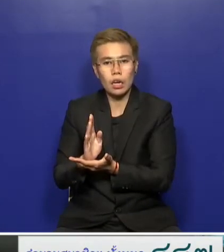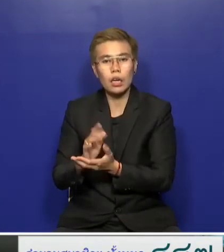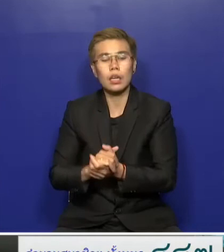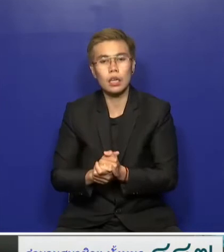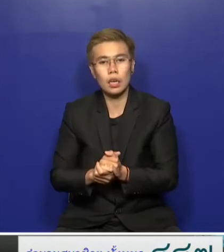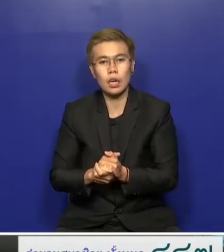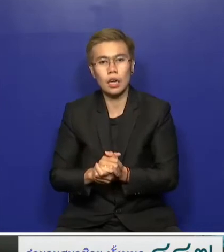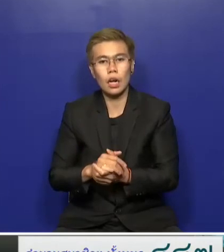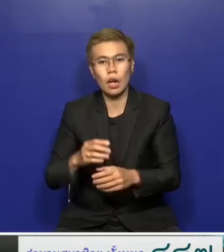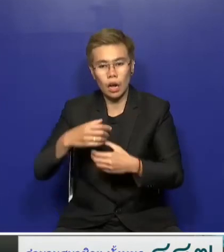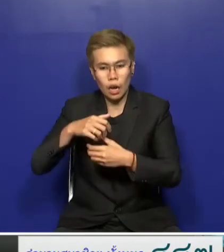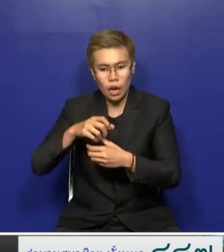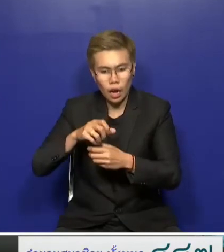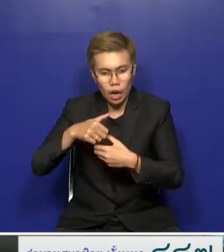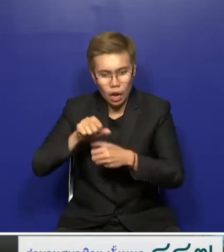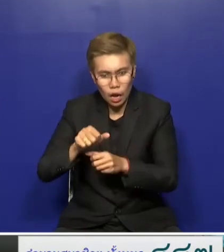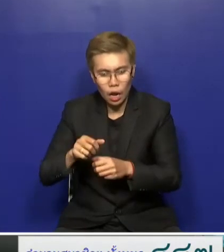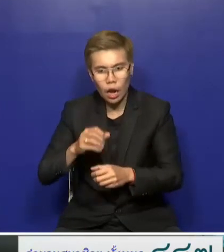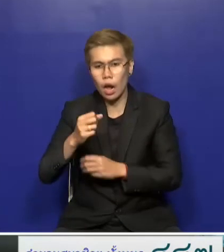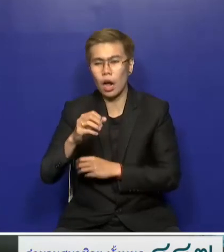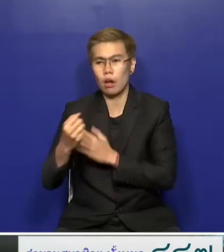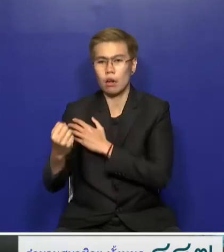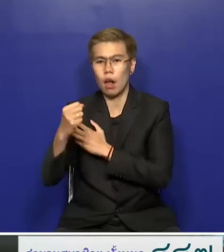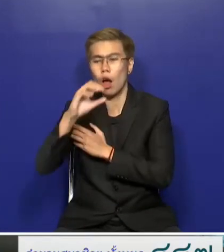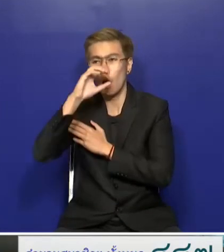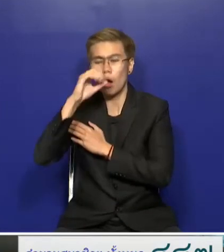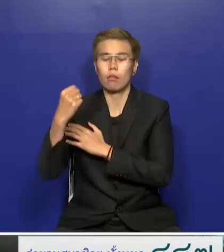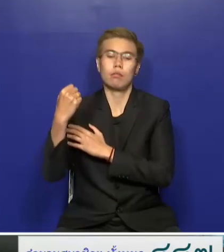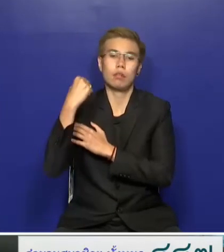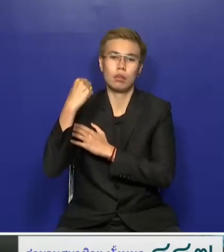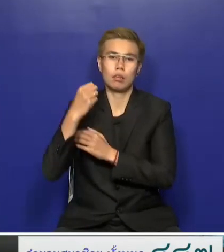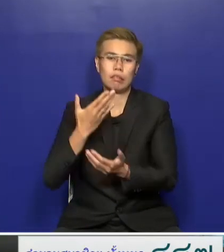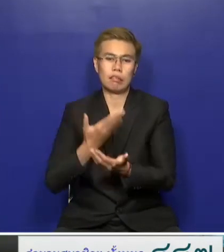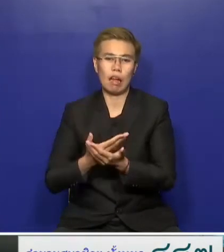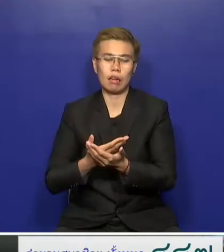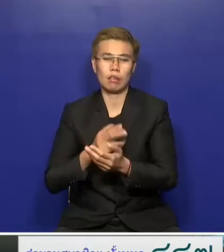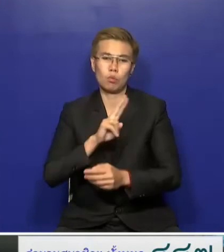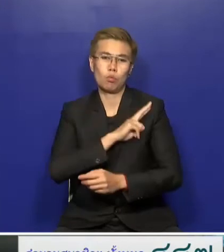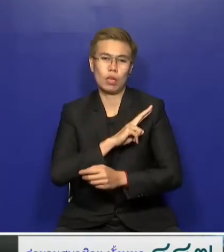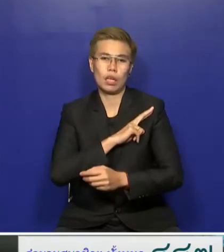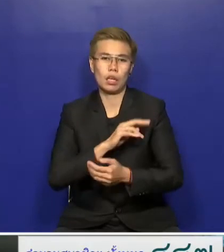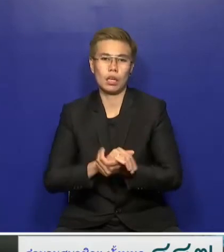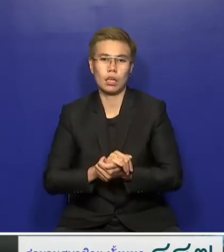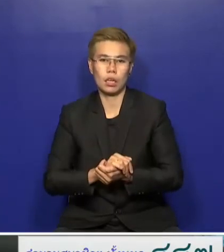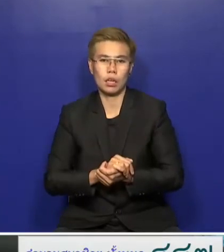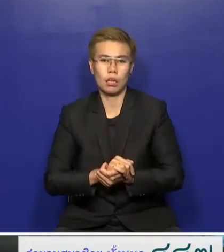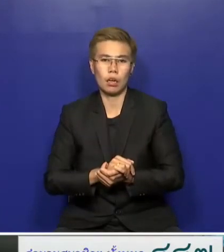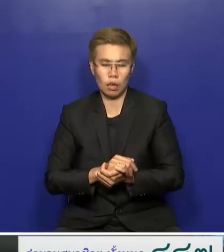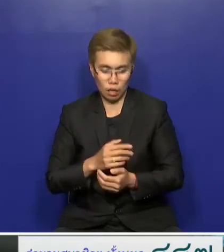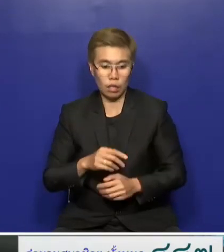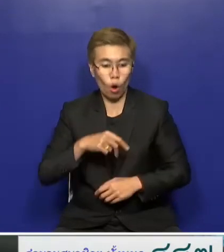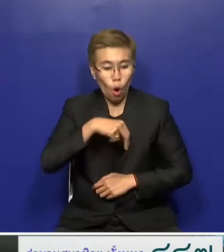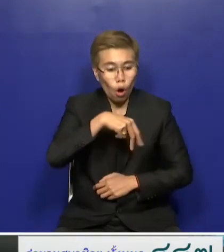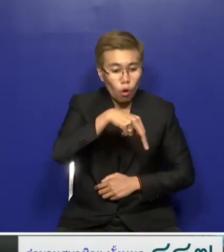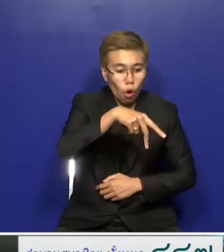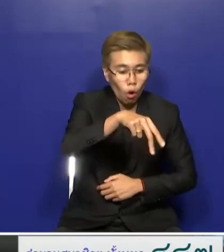เครื่องดื่มชูกำลังค่าอุปกรณ์ในการตรวจอะไรต่างๆต้องใช้เงินส่วนตัวหมดและที่เขาออกไปเขาก็ต้องใช้จ่ายส่วนตัว